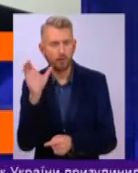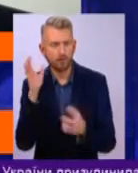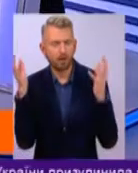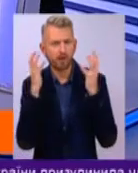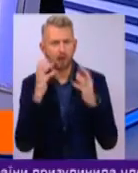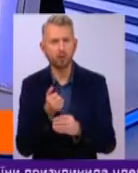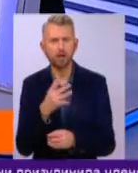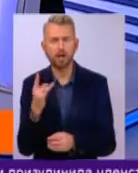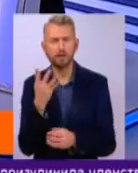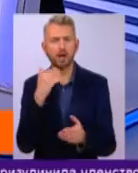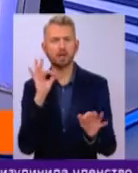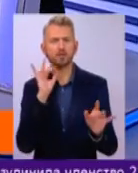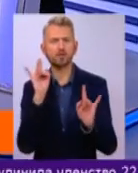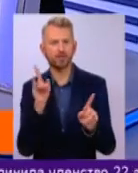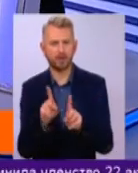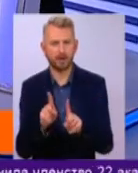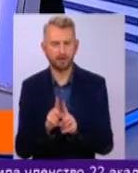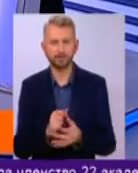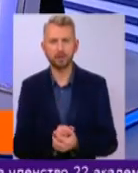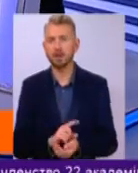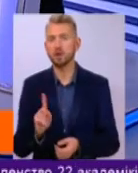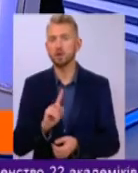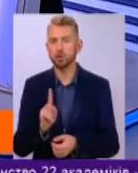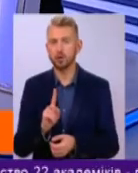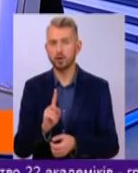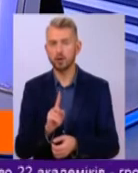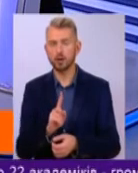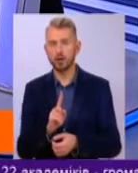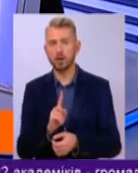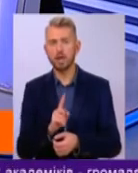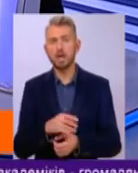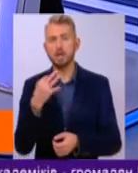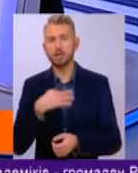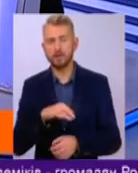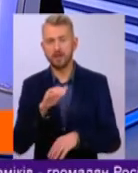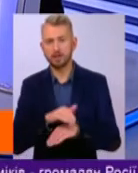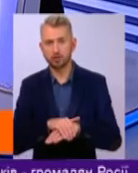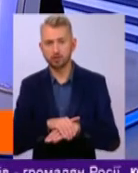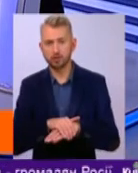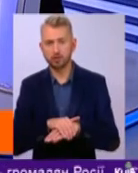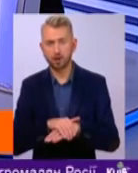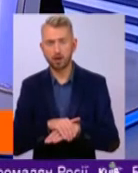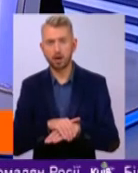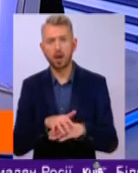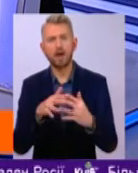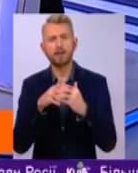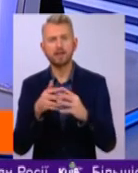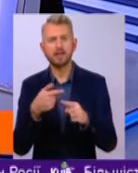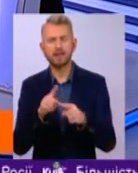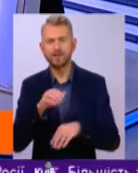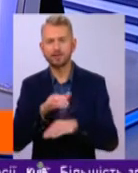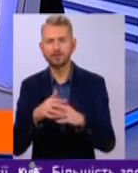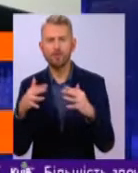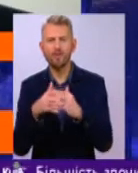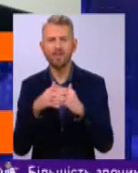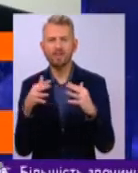кілька разів, яка звучить приблизно наступним чином, що це фактично про війна між Порошенком і